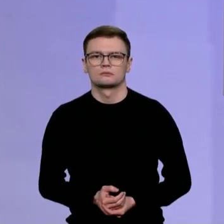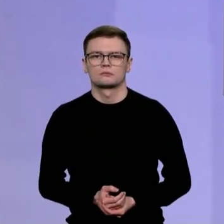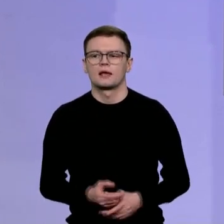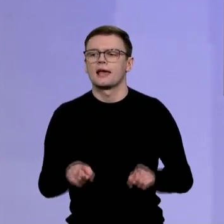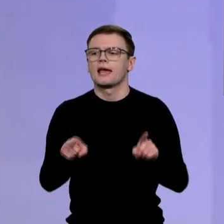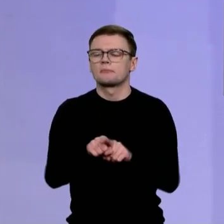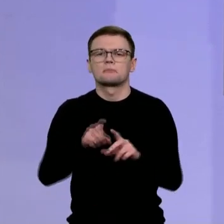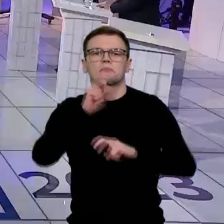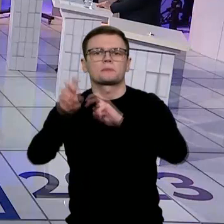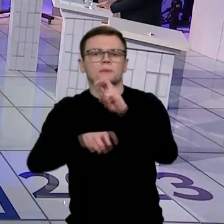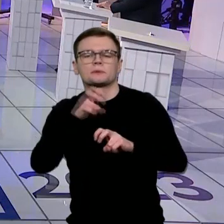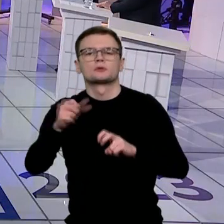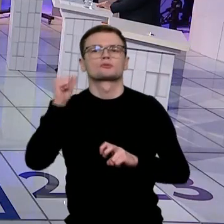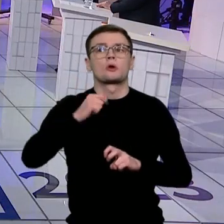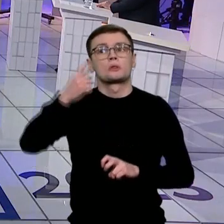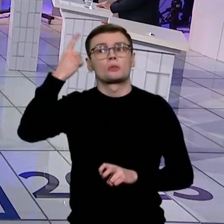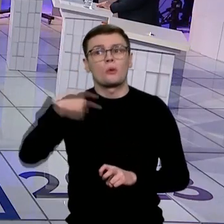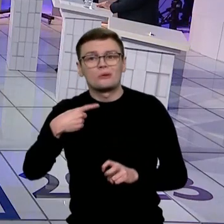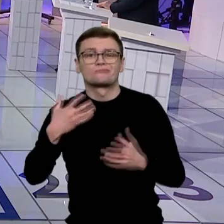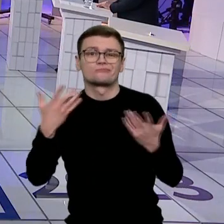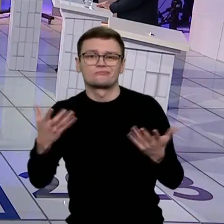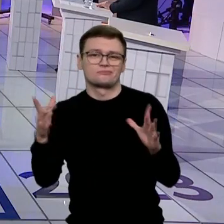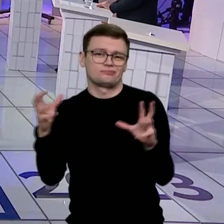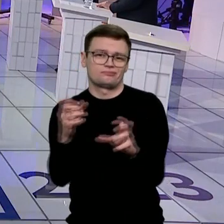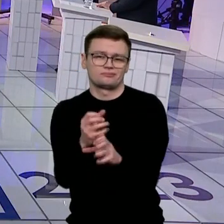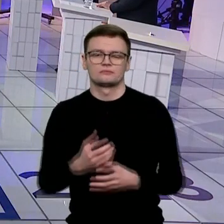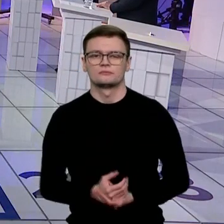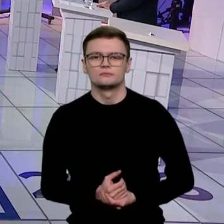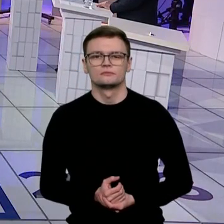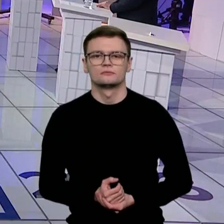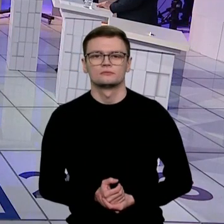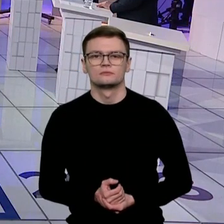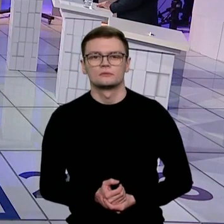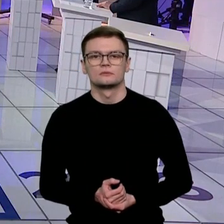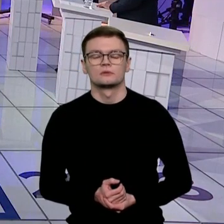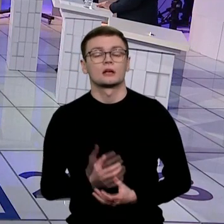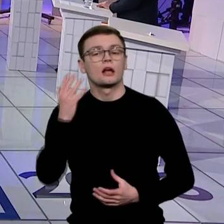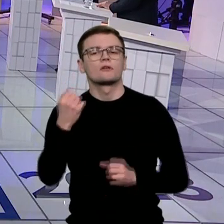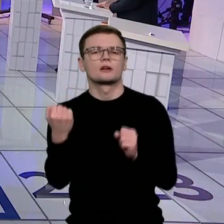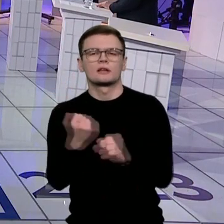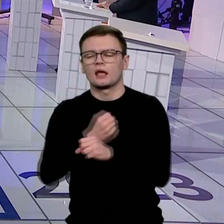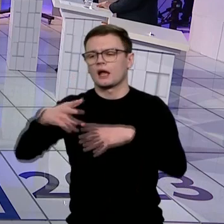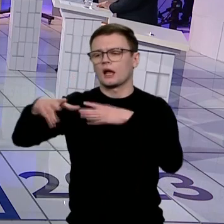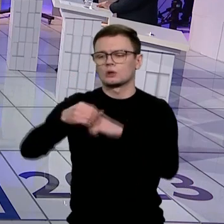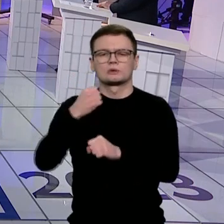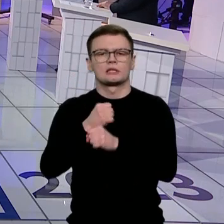universiteto. Kaip tai spręsti, manau, turėtume dirbti su Vilniaus universitetu, kad turėtume na, daugiau